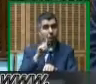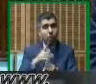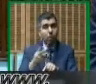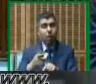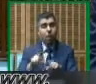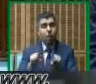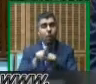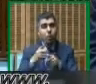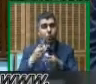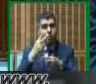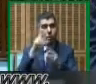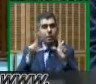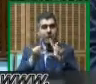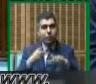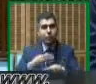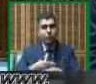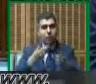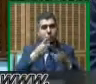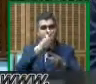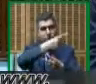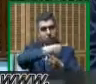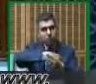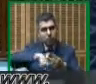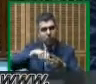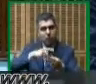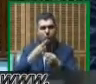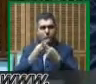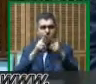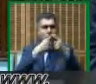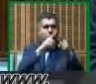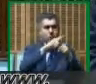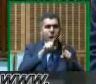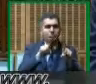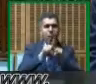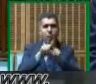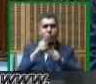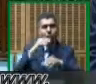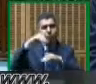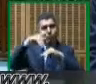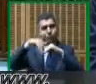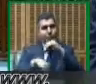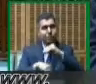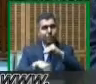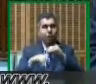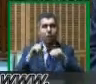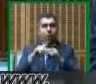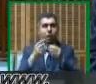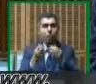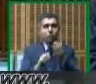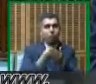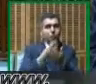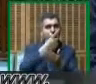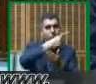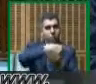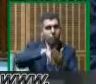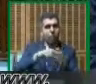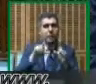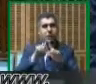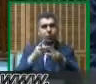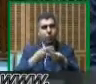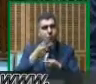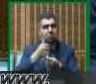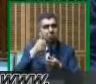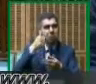له علاقة بالمشهد الإعلامي المغربي واستمرار التدني في خدمة المرفق العام في وسائل الإعلام العمومية